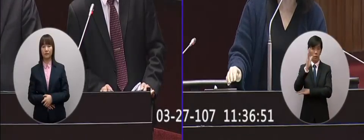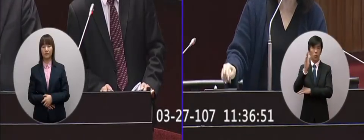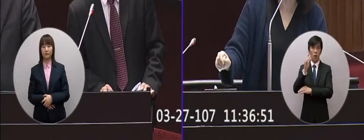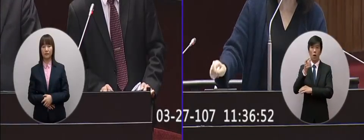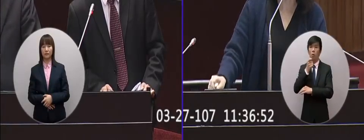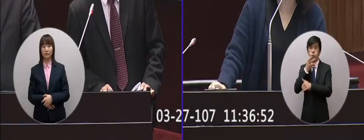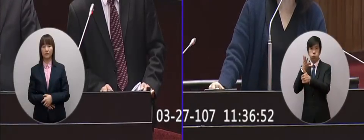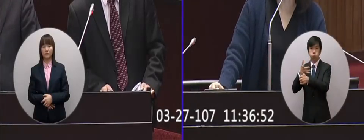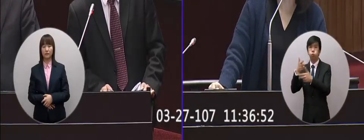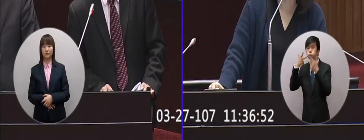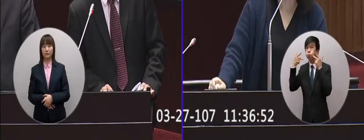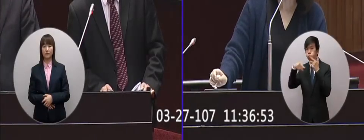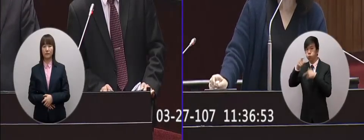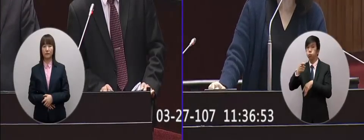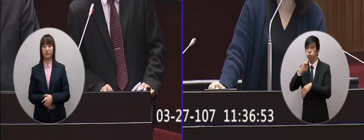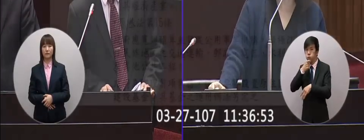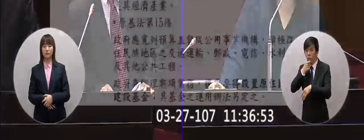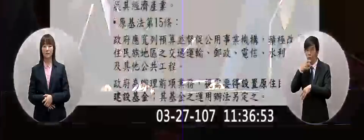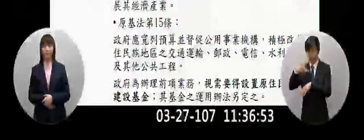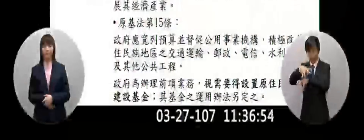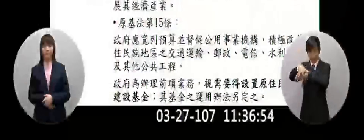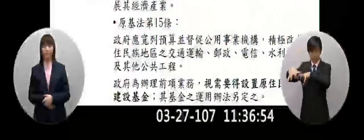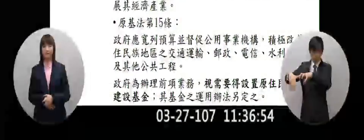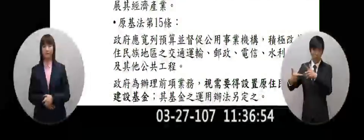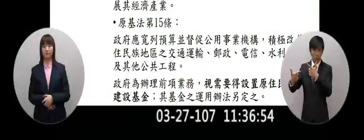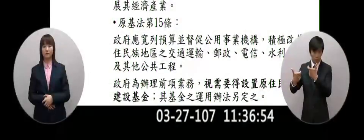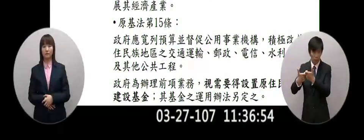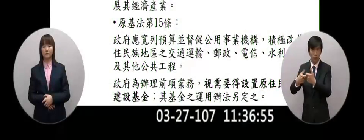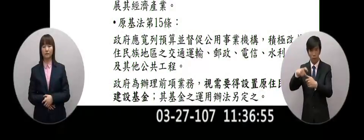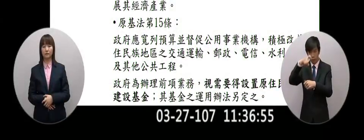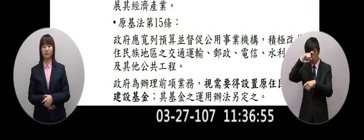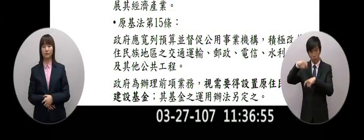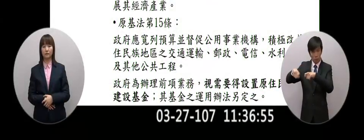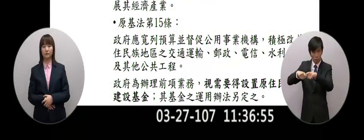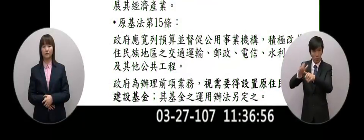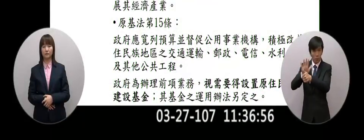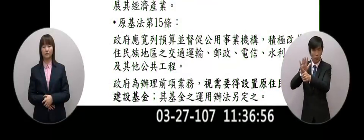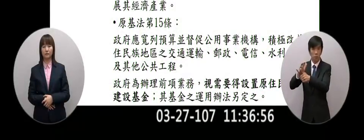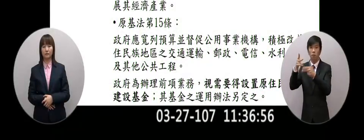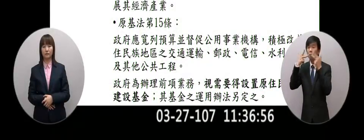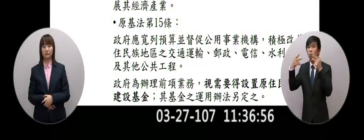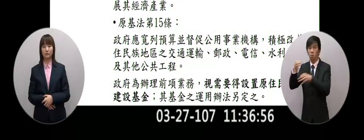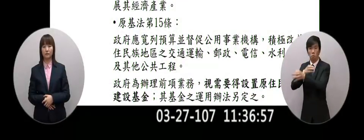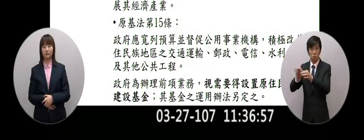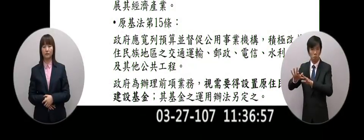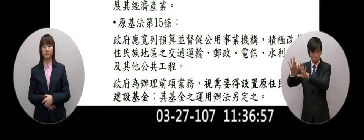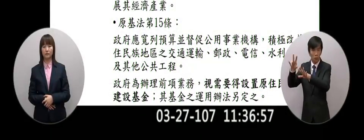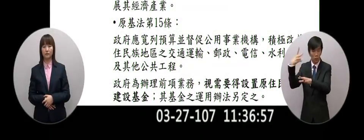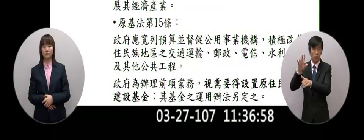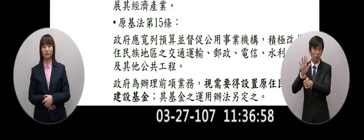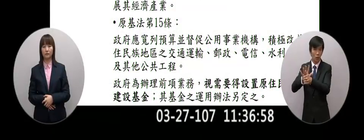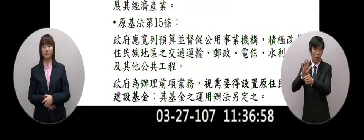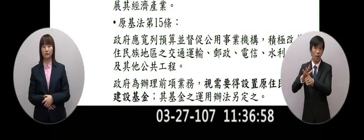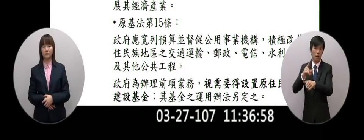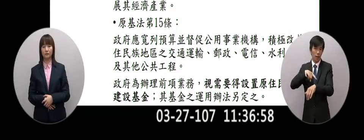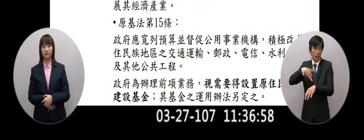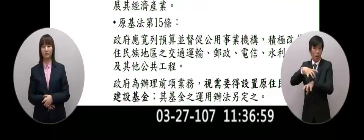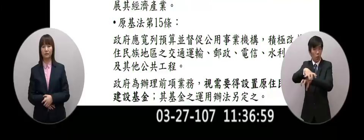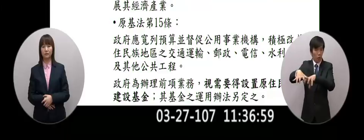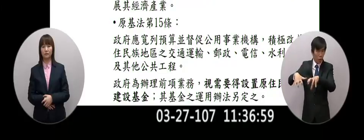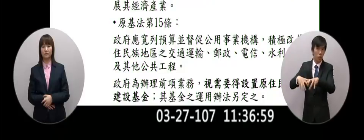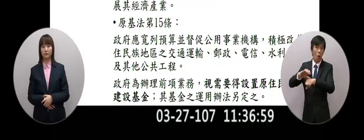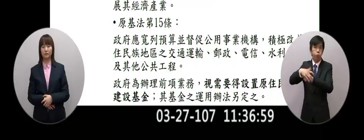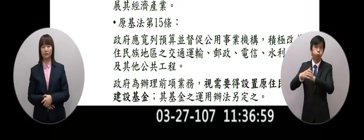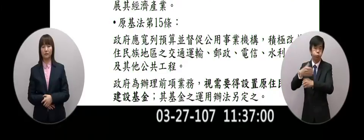愿及环境资源特性，策定原住民族经济政策，并辅导自然资源保育及利用，发展